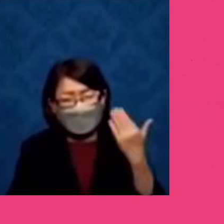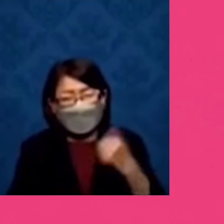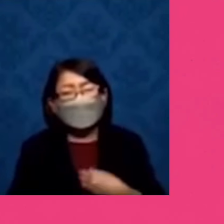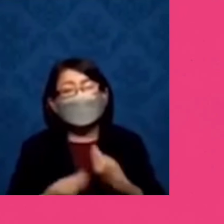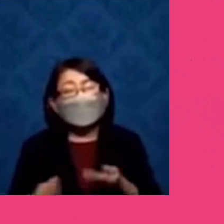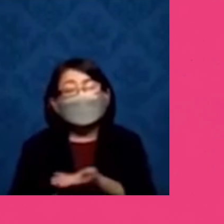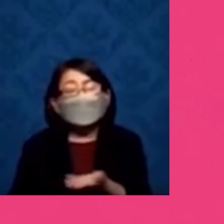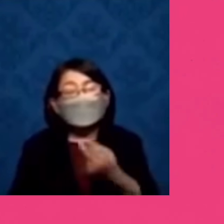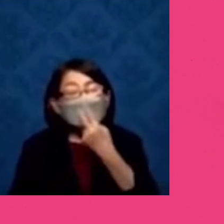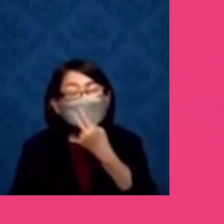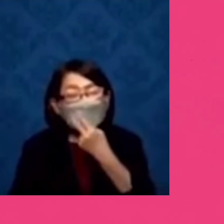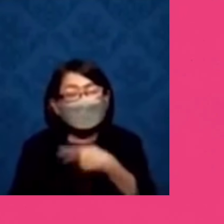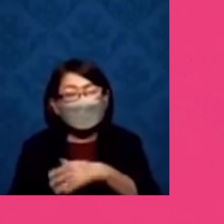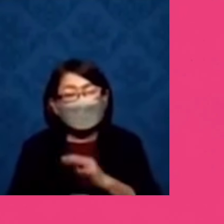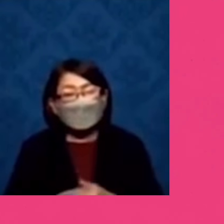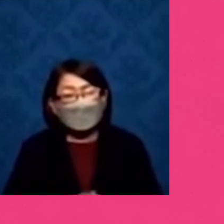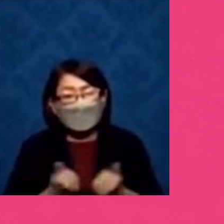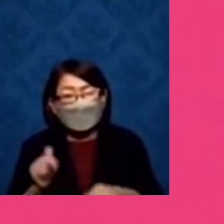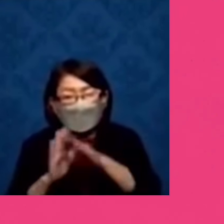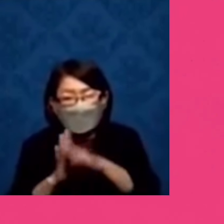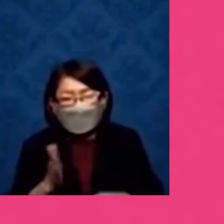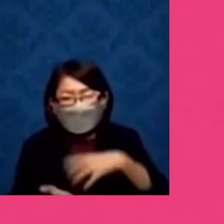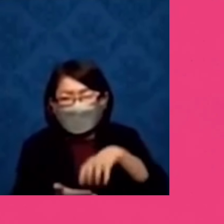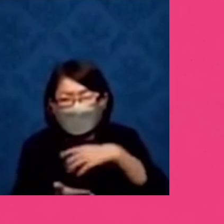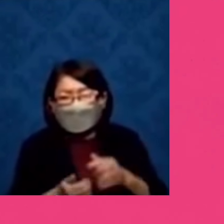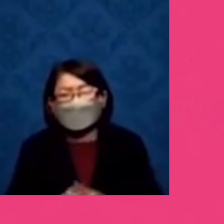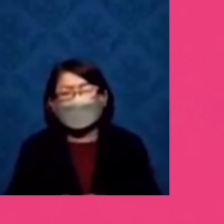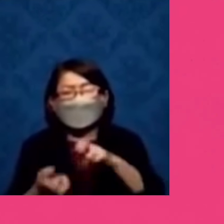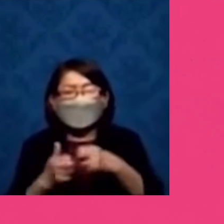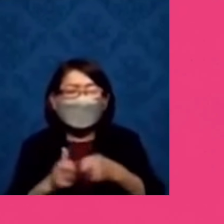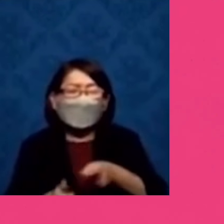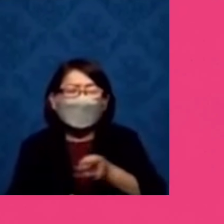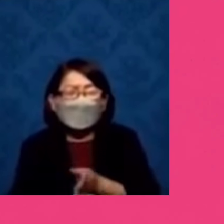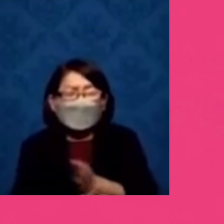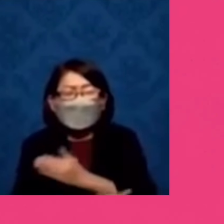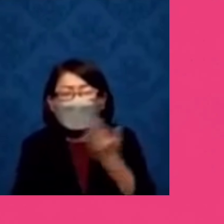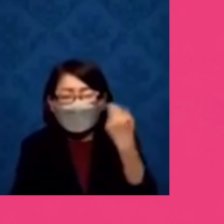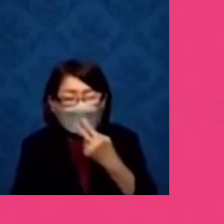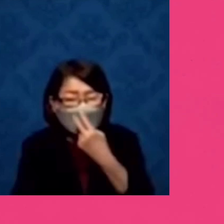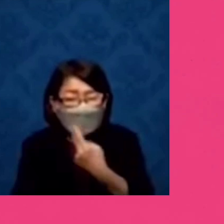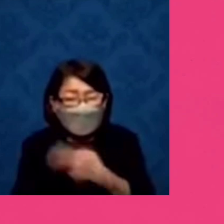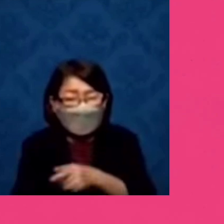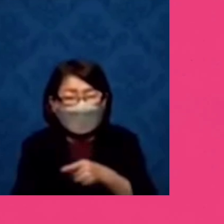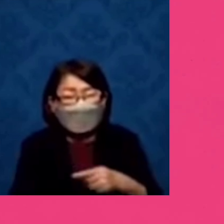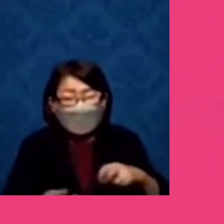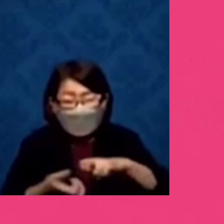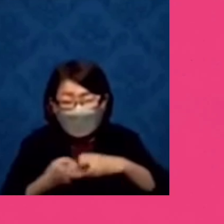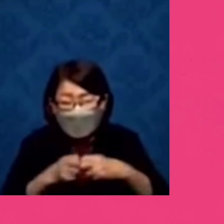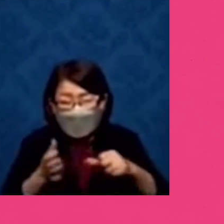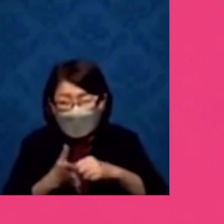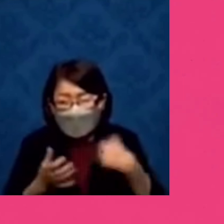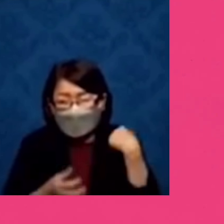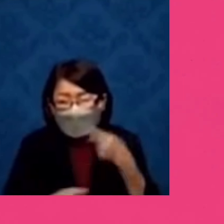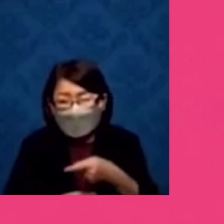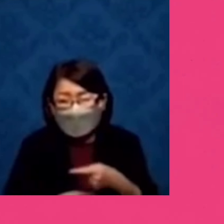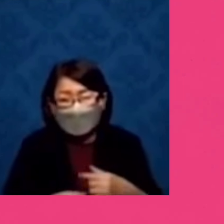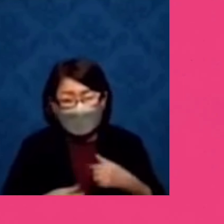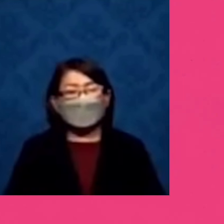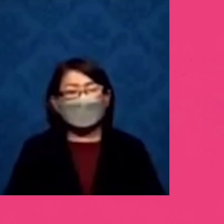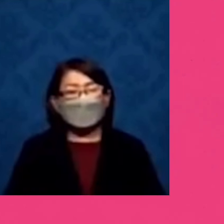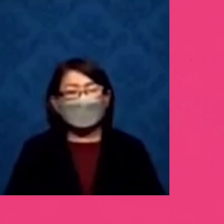ล้วกันนะครับที่ท่านพูดมาทั้งหมดก็คือปัญหาที่ท่านก็เจอมาแล้วทั้งสิ้นนั่นแหละแล้วท่านก็ไม่ได้แก้นะวันนี้ผมแก้ไปหลายอย่าง